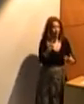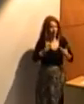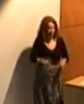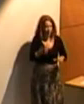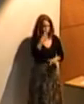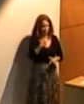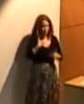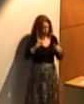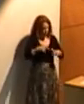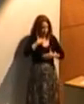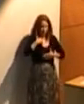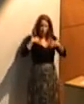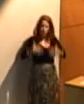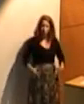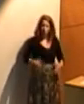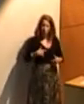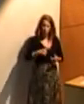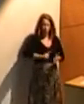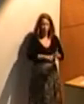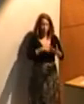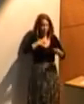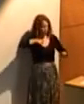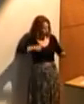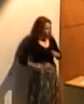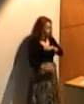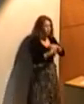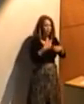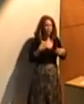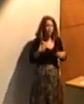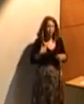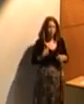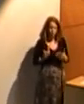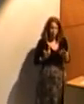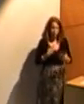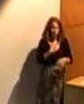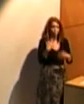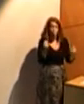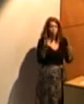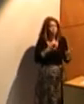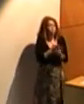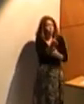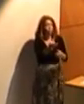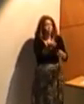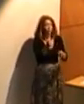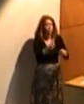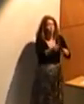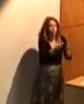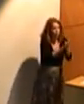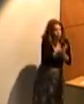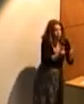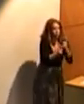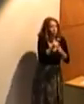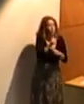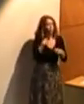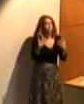jusqu'à disposer de mon corps pour le modifier jusqu'à disposer de mon corps pour attendre qu'ils meurent au toutou par excusez moi pas pour autant qu'ils